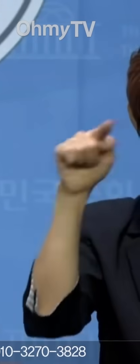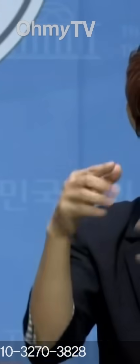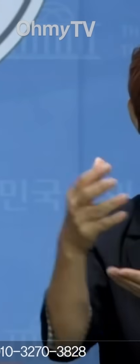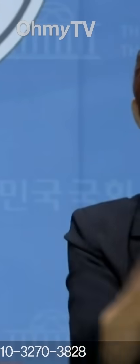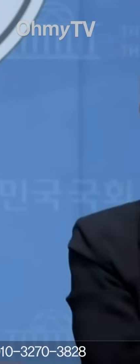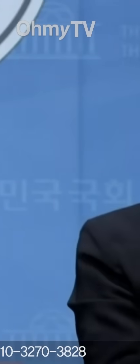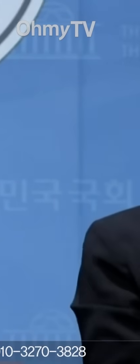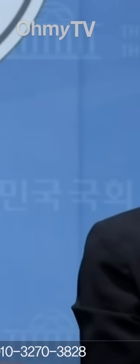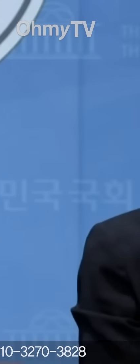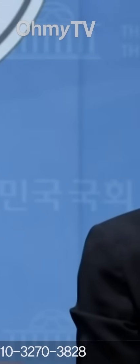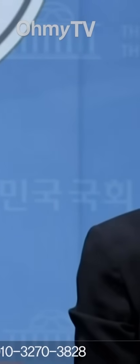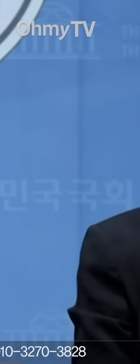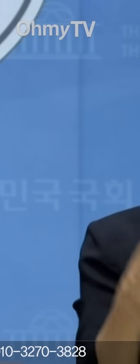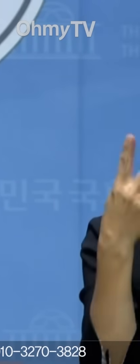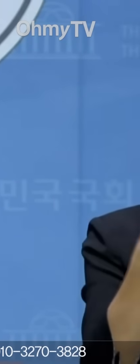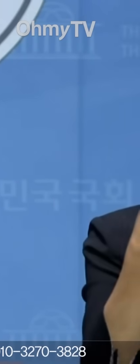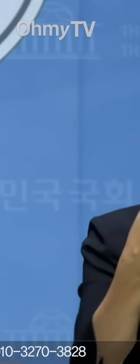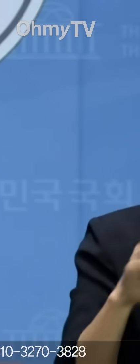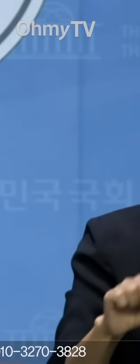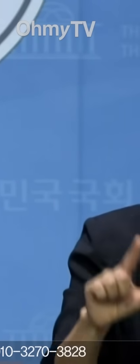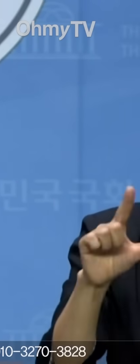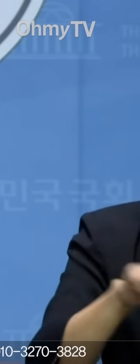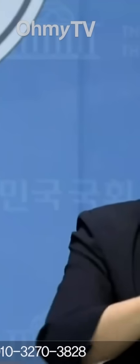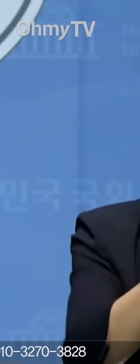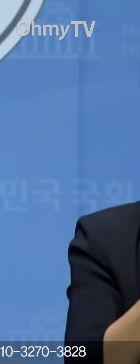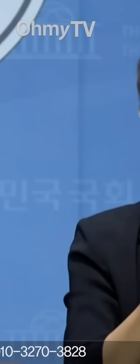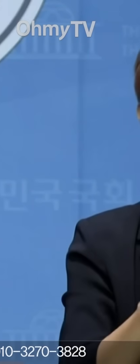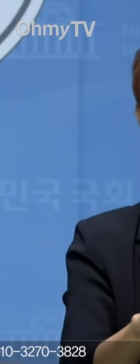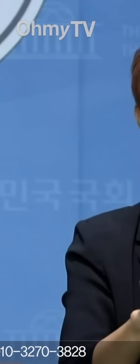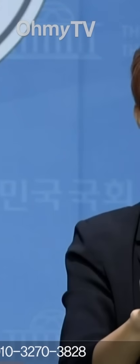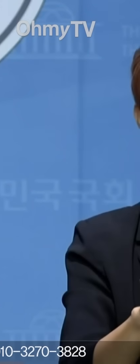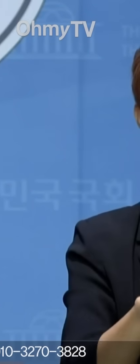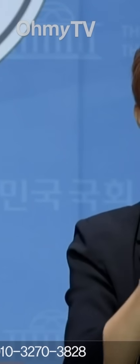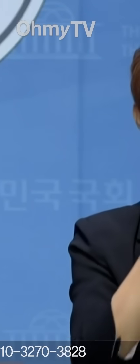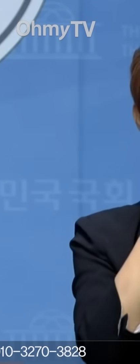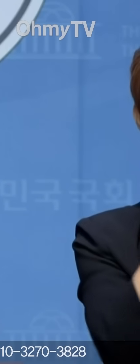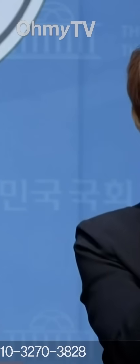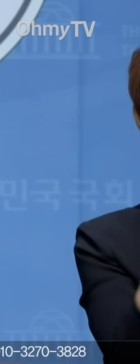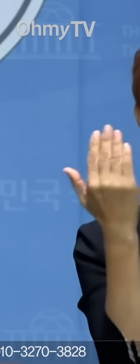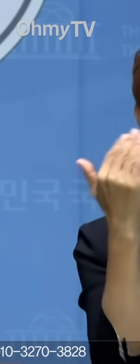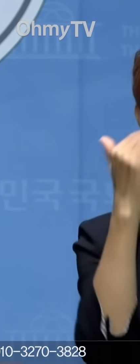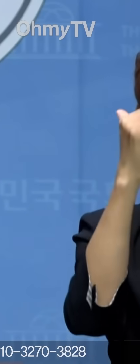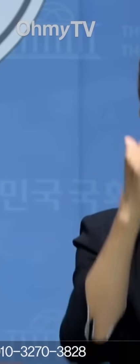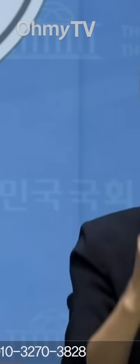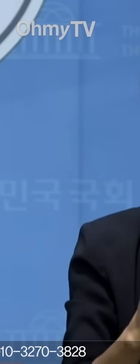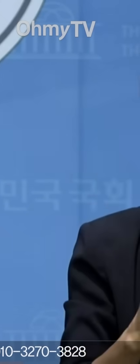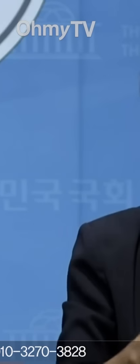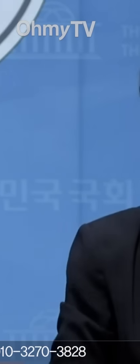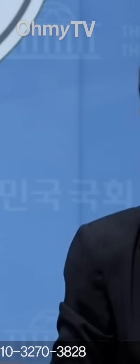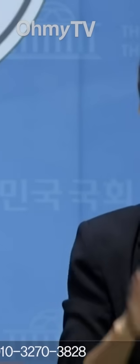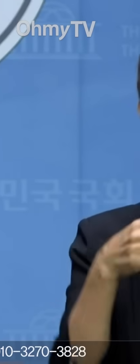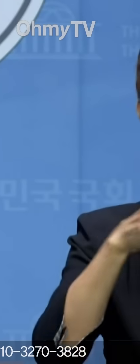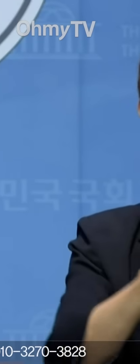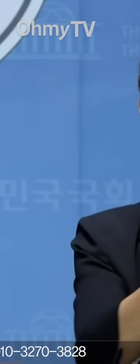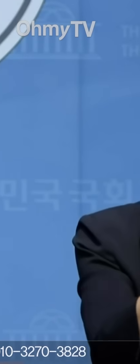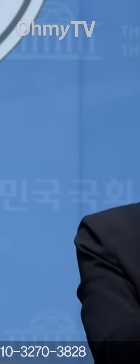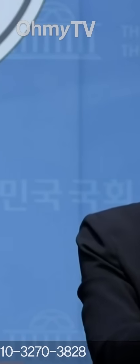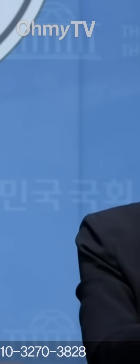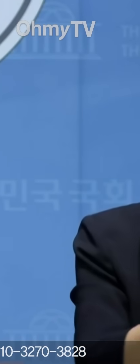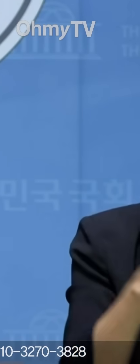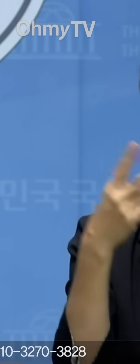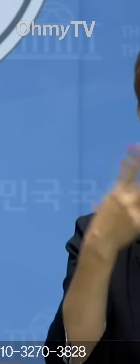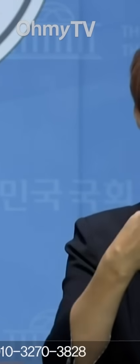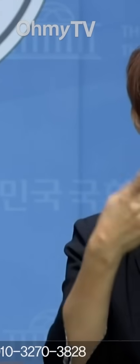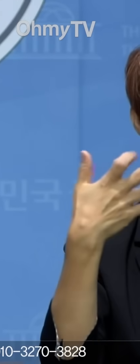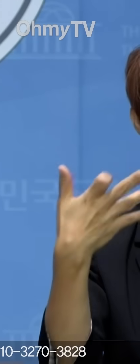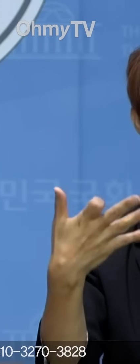하고 2023년 2월 5일자 중앙일보 기사에 의하면 김성태는